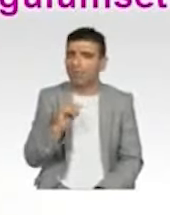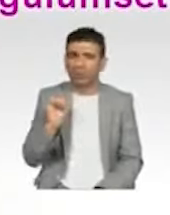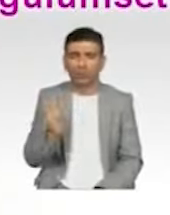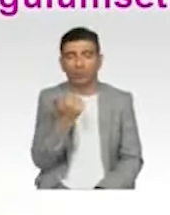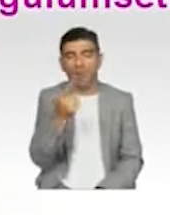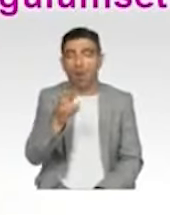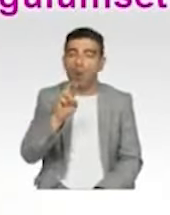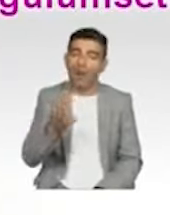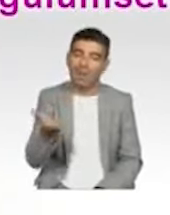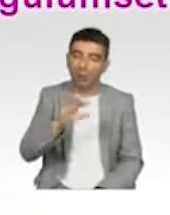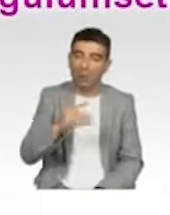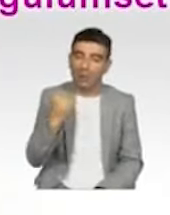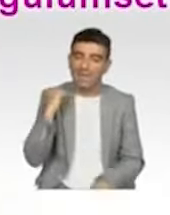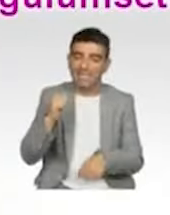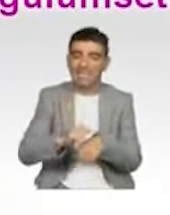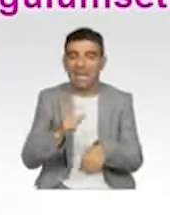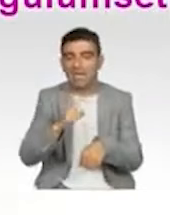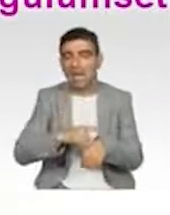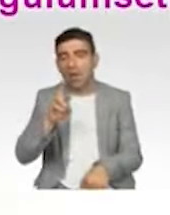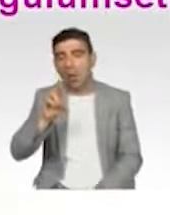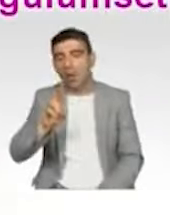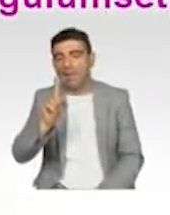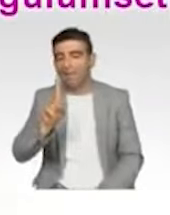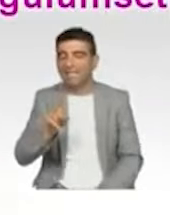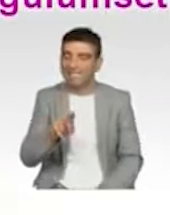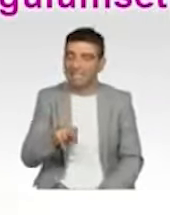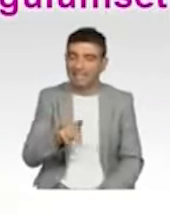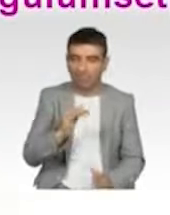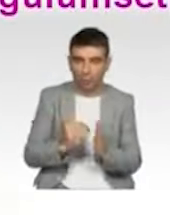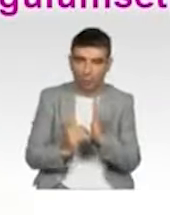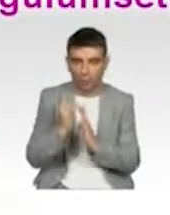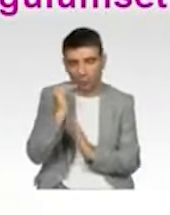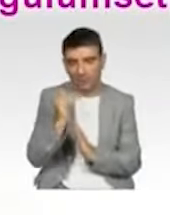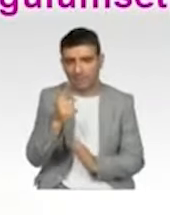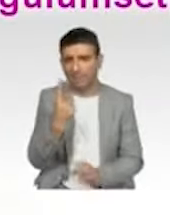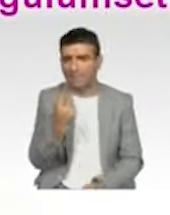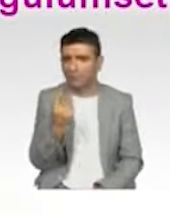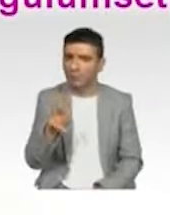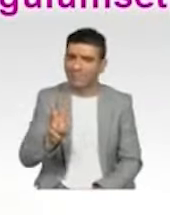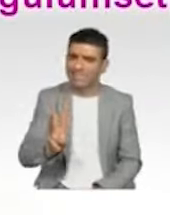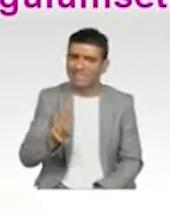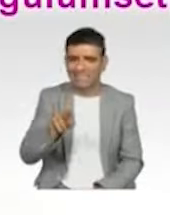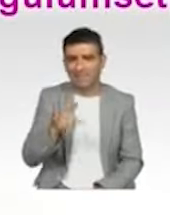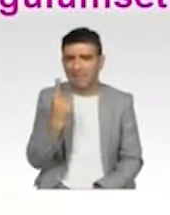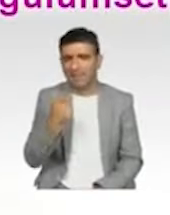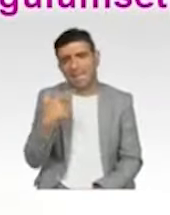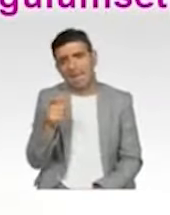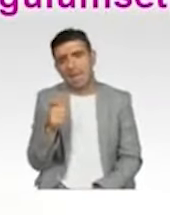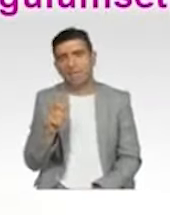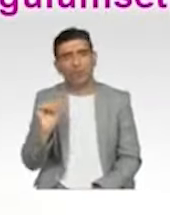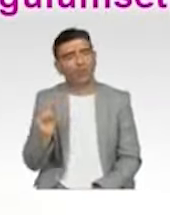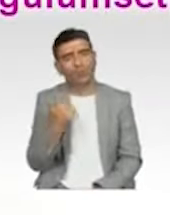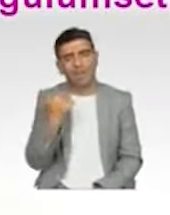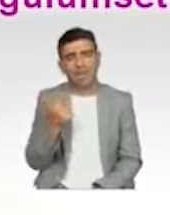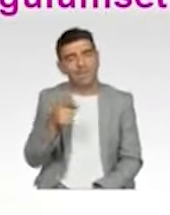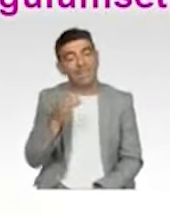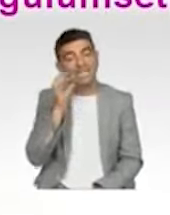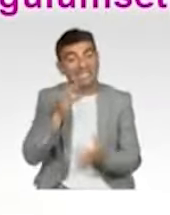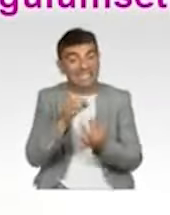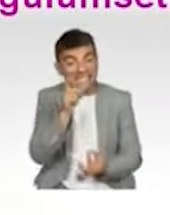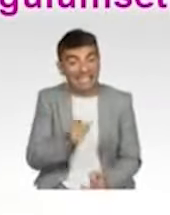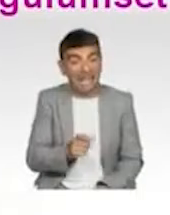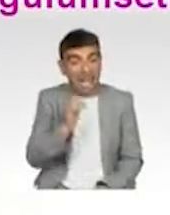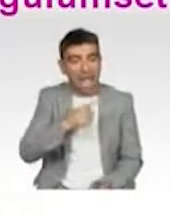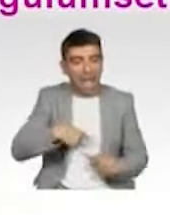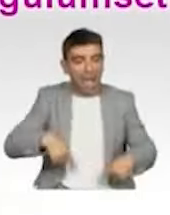Öğleden sonra da yine saat 12-1 gibi yükseliyor. Sonra düşmeye başlıyor. 1.5-2 gibi bir kahve mükemmel. İnsanlar her